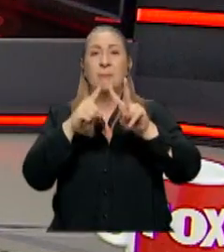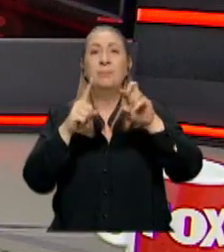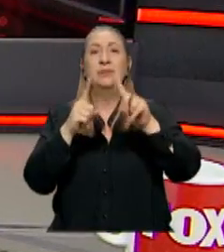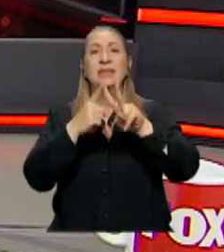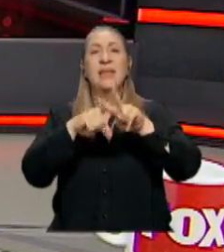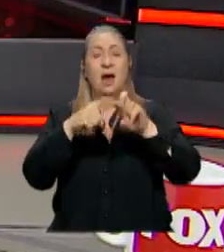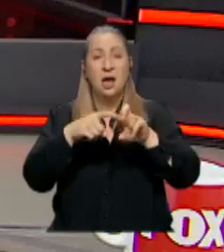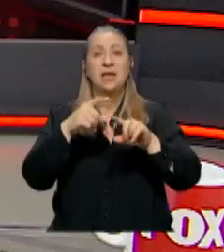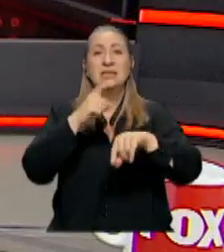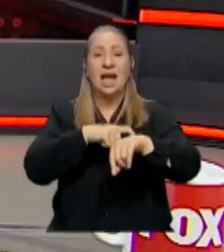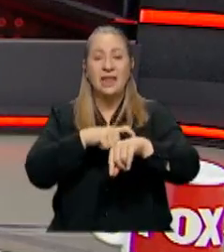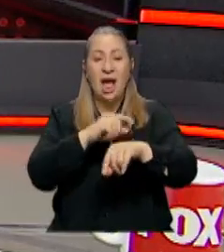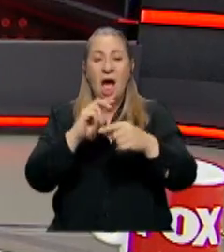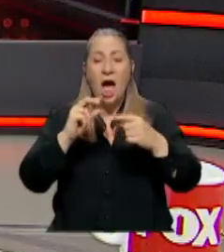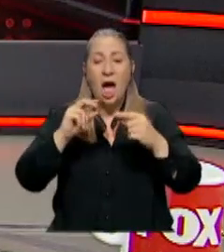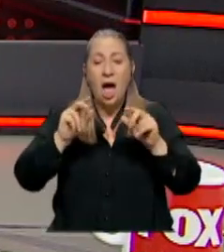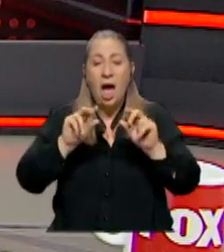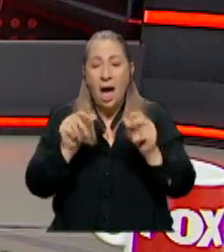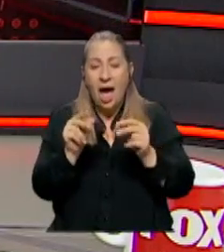başında, kitabın başında.